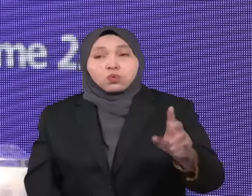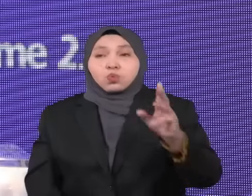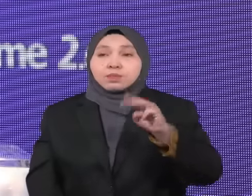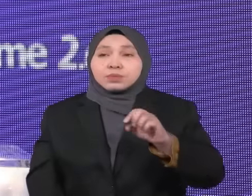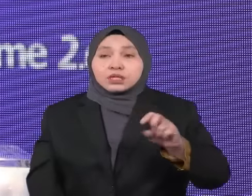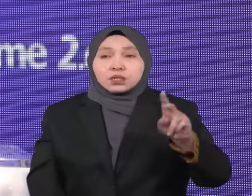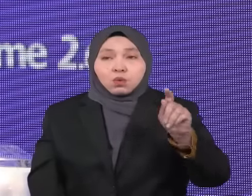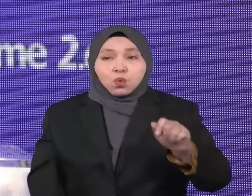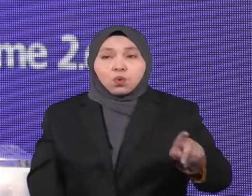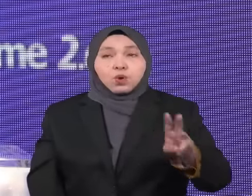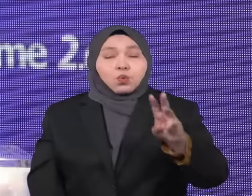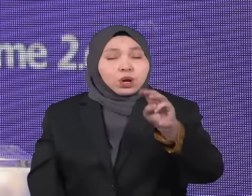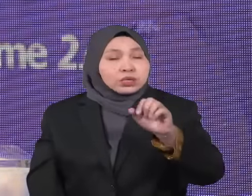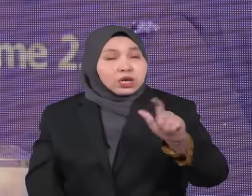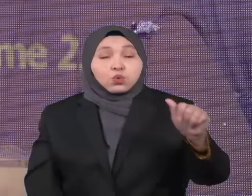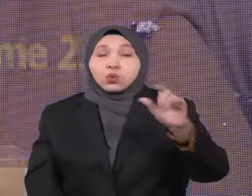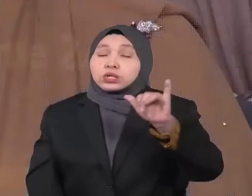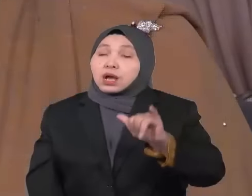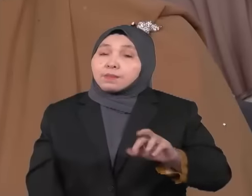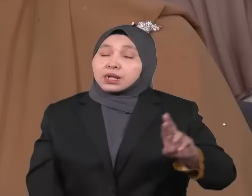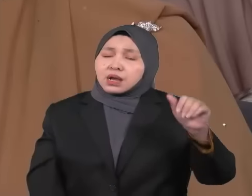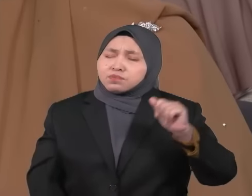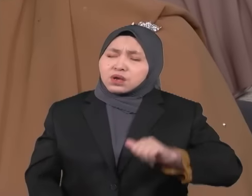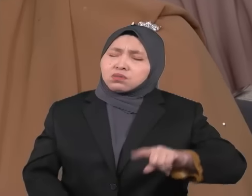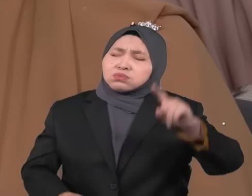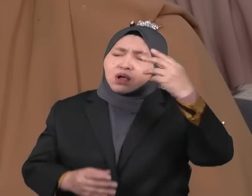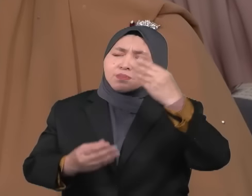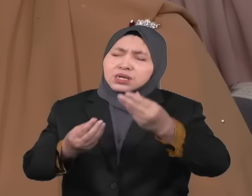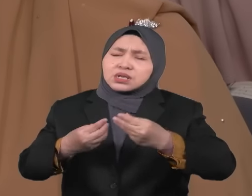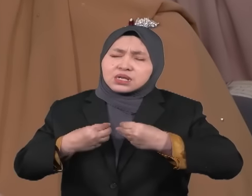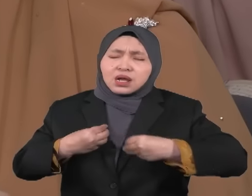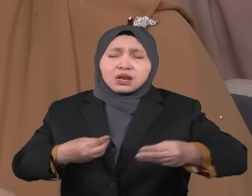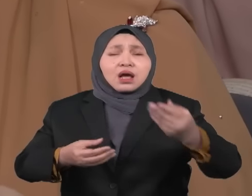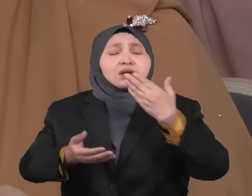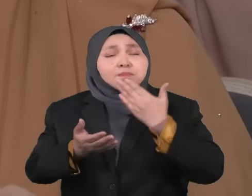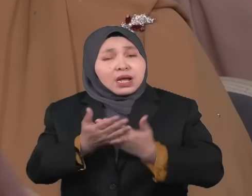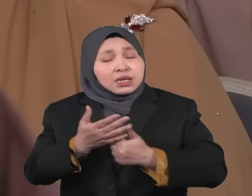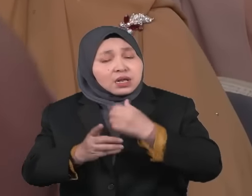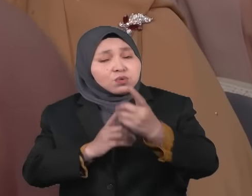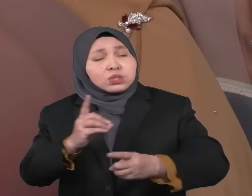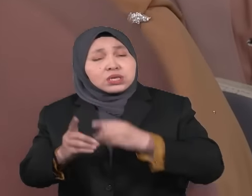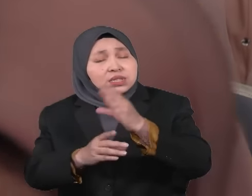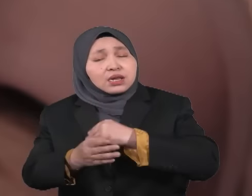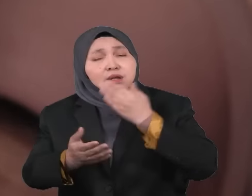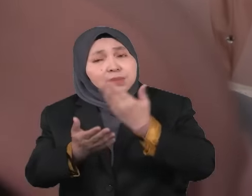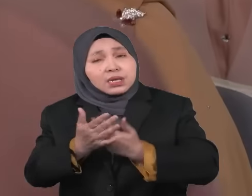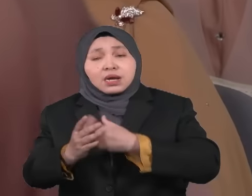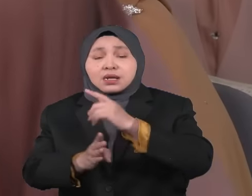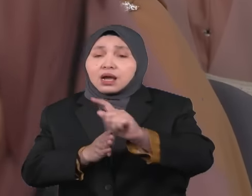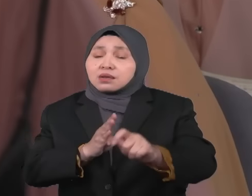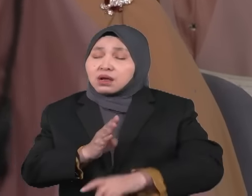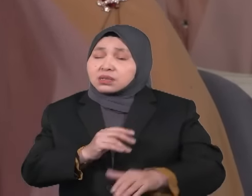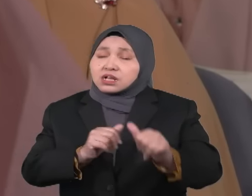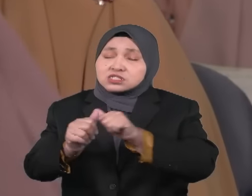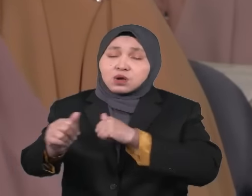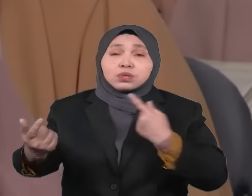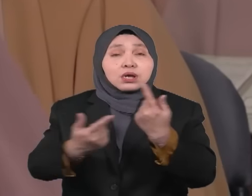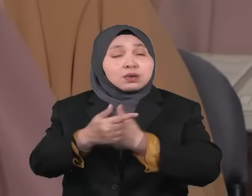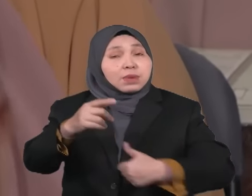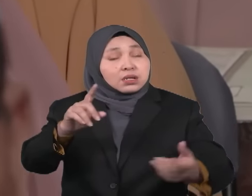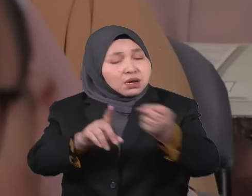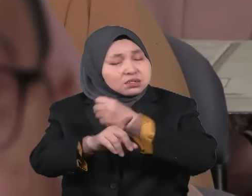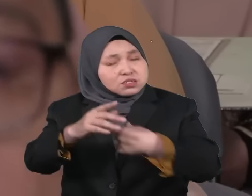may yaqulu rabbana atina fid dunya hasanah wa fil akhirati hasanah wa qina adzaban nar. Satu